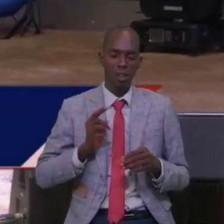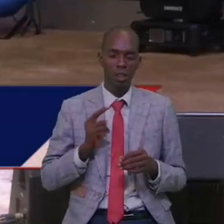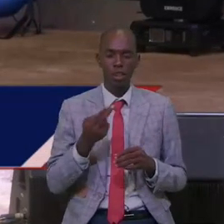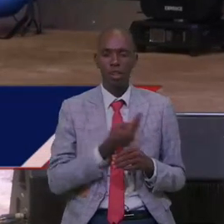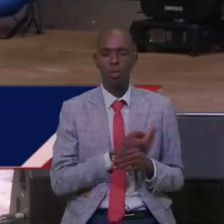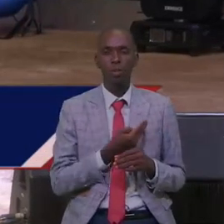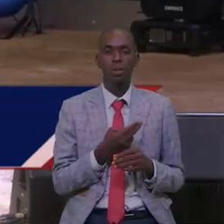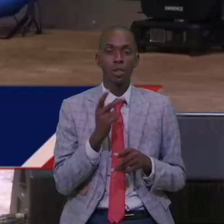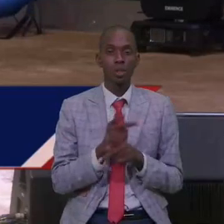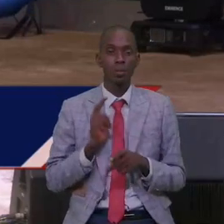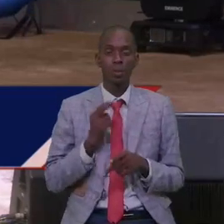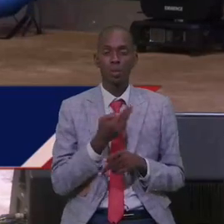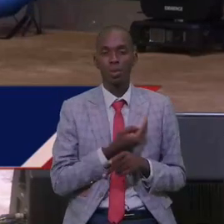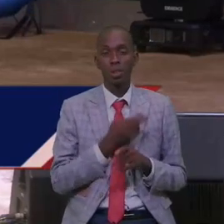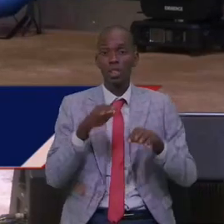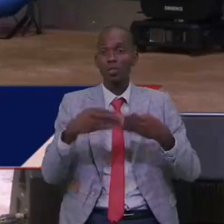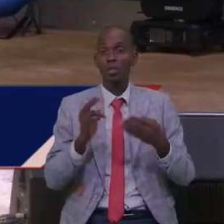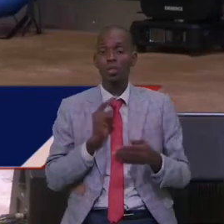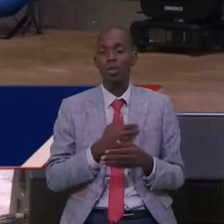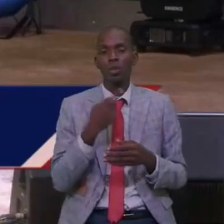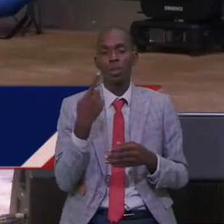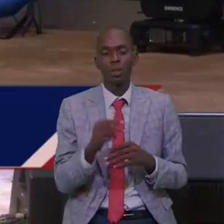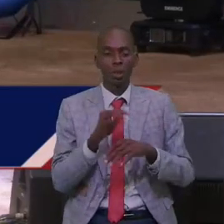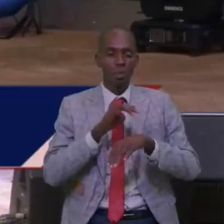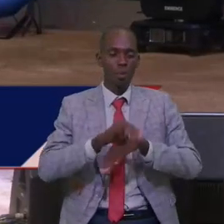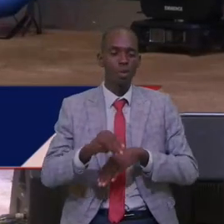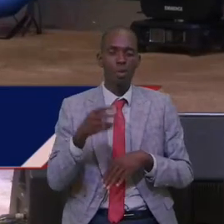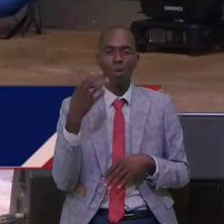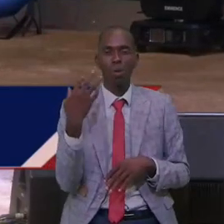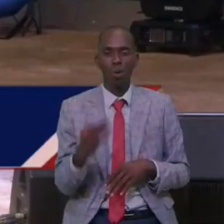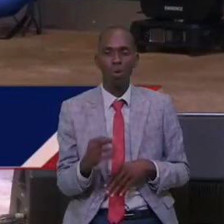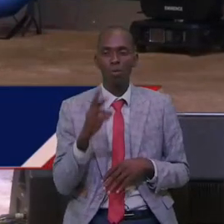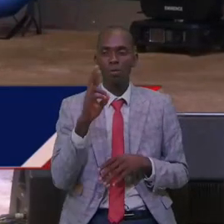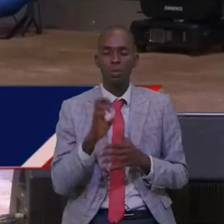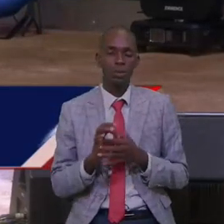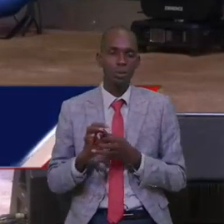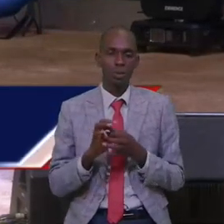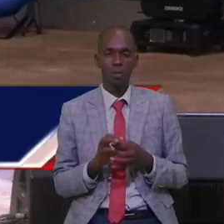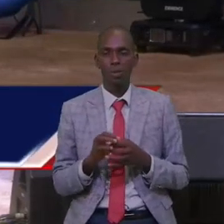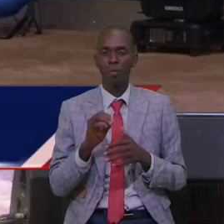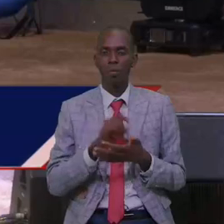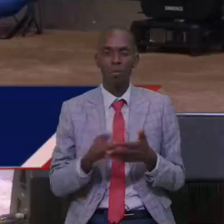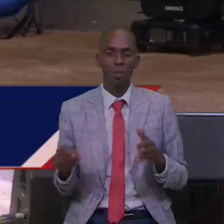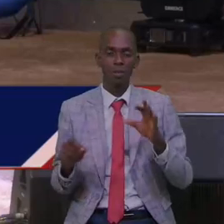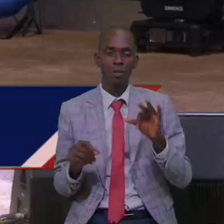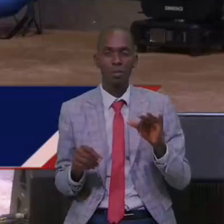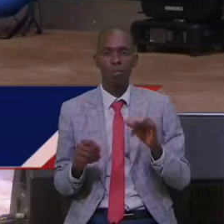la réconciliation. 19 dit, car Dieu était en